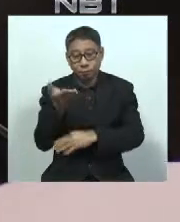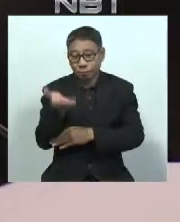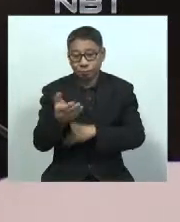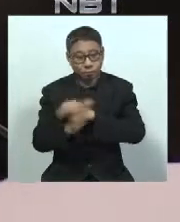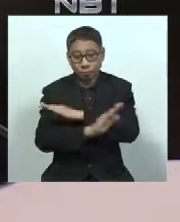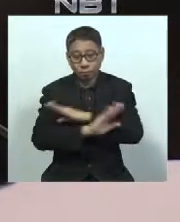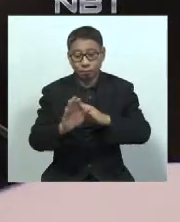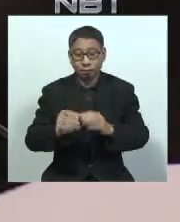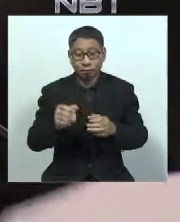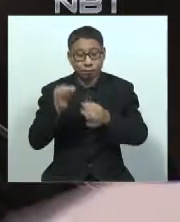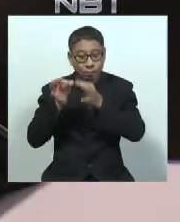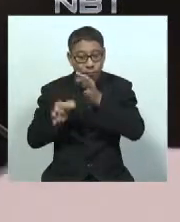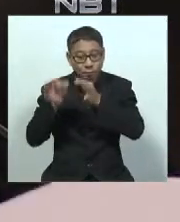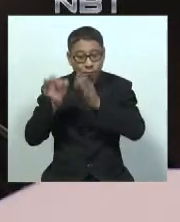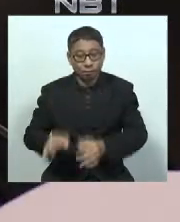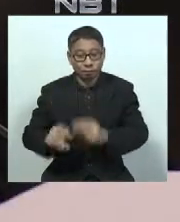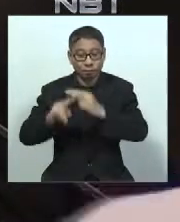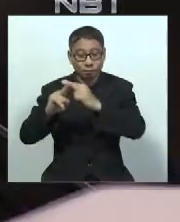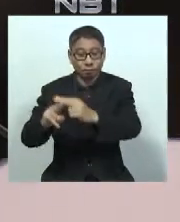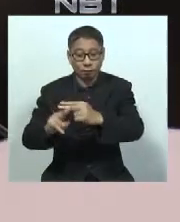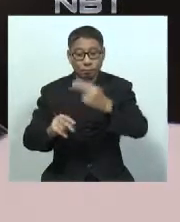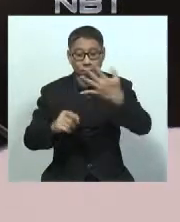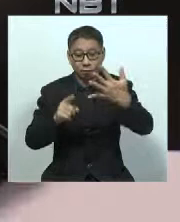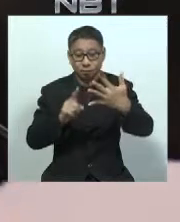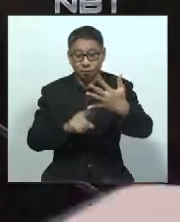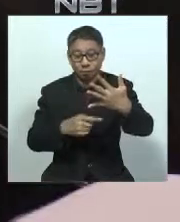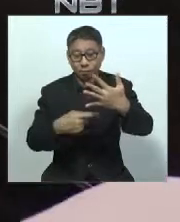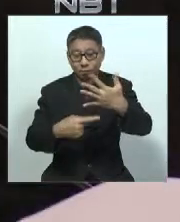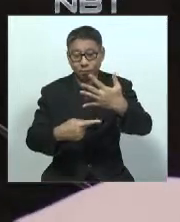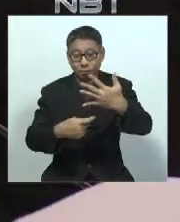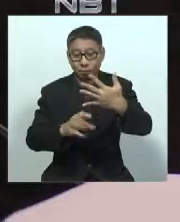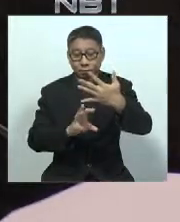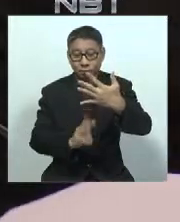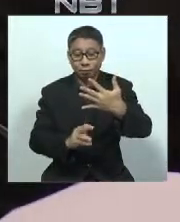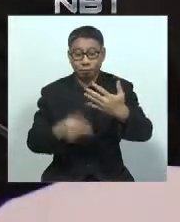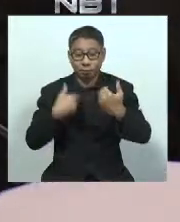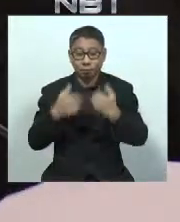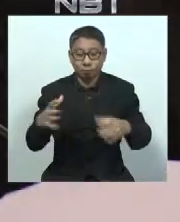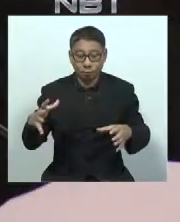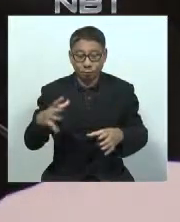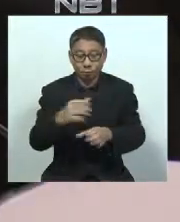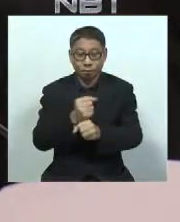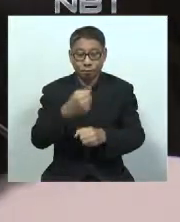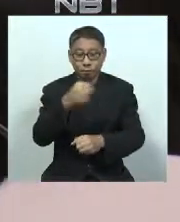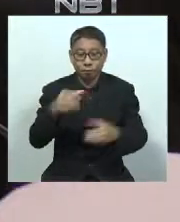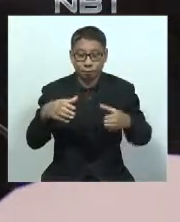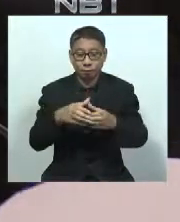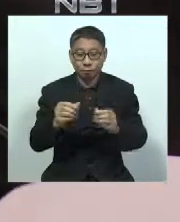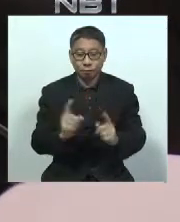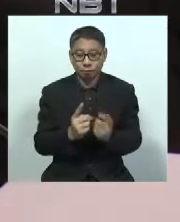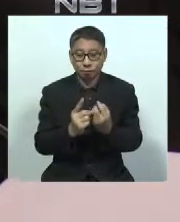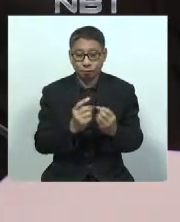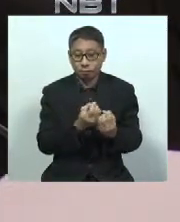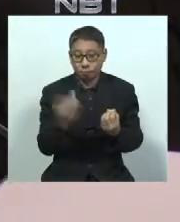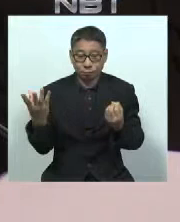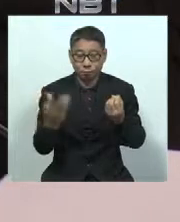เป็นดุลพินิจของท่านเองส่วนข้อสุดท้ายนี่เป็นบทสรุปนะครับ10พรรคเนี่ยไม่แตกนะครับเดี๋ยวหล